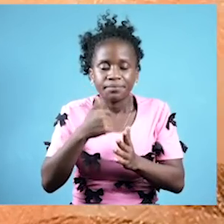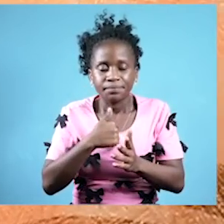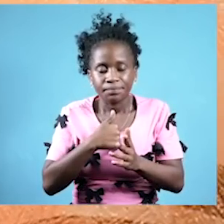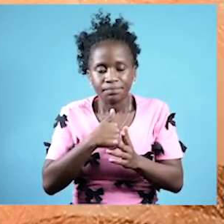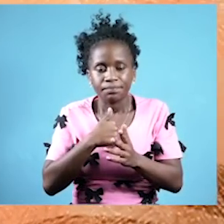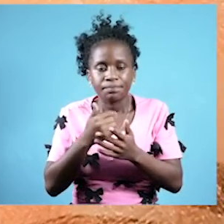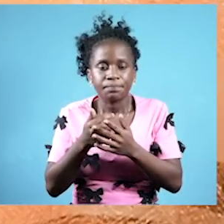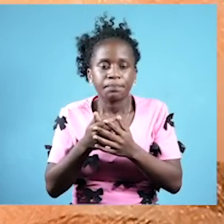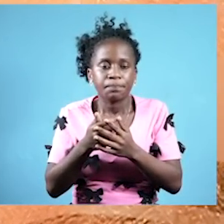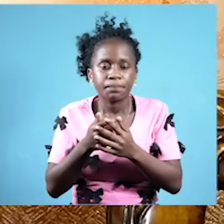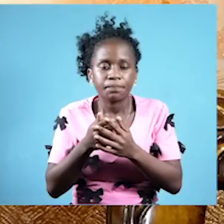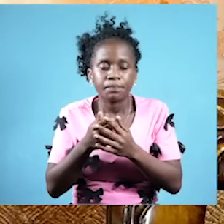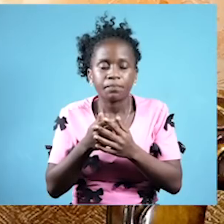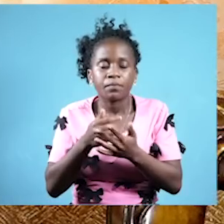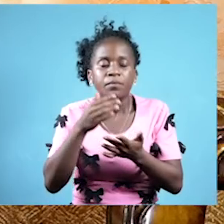kazi nzuri sana.